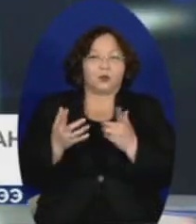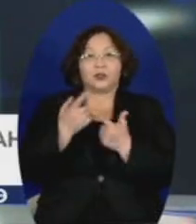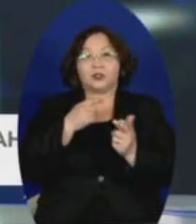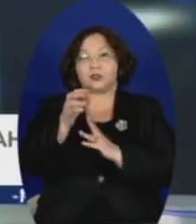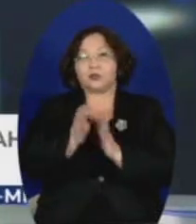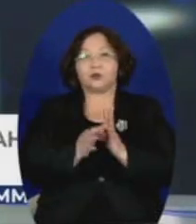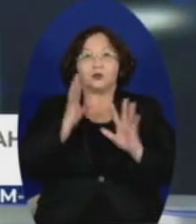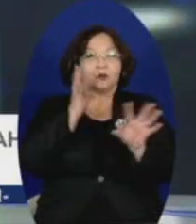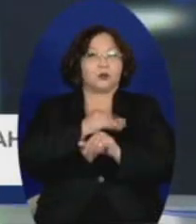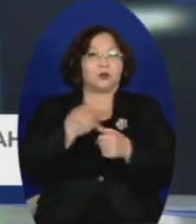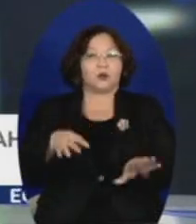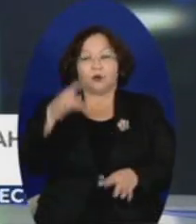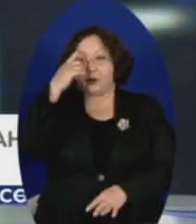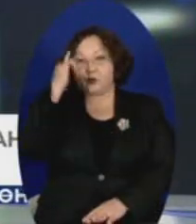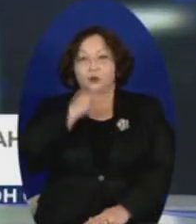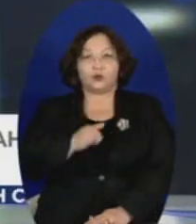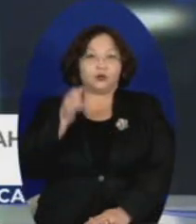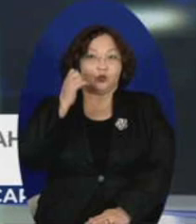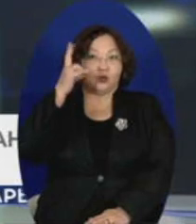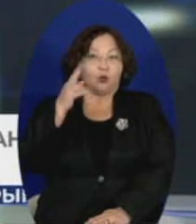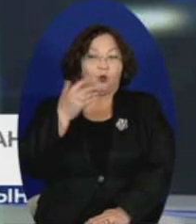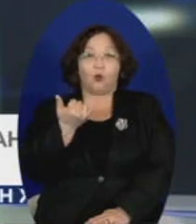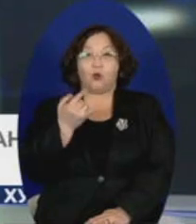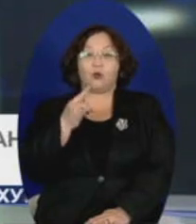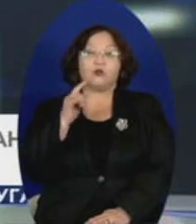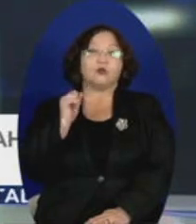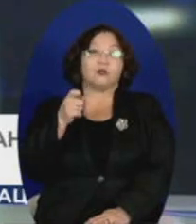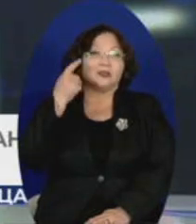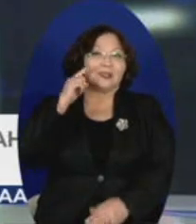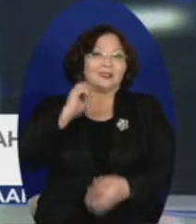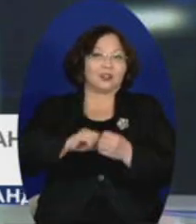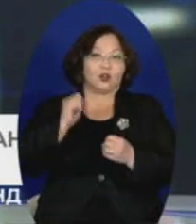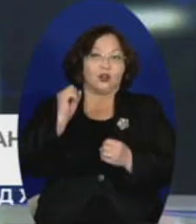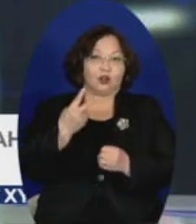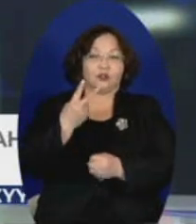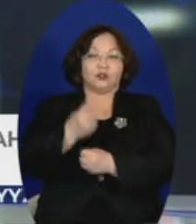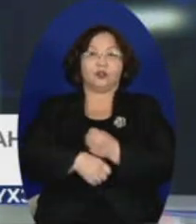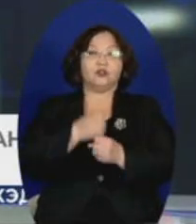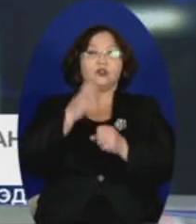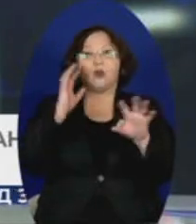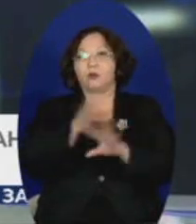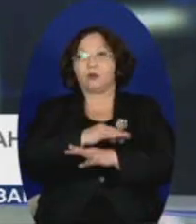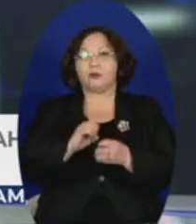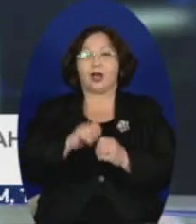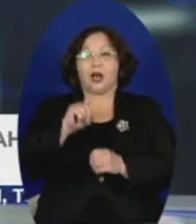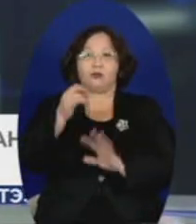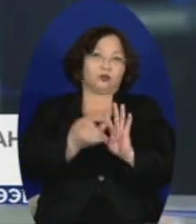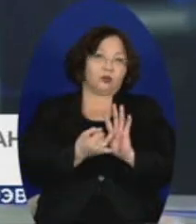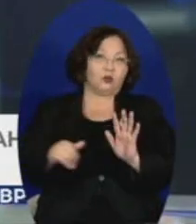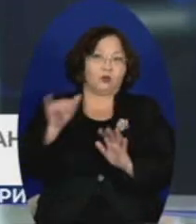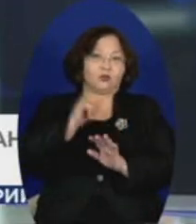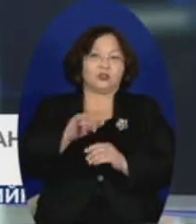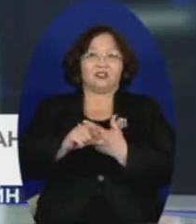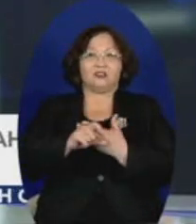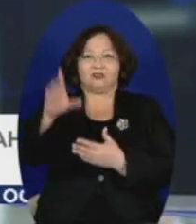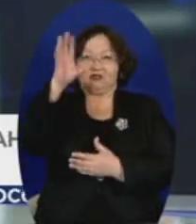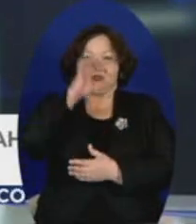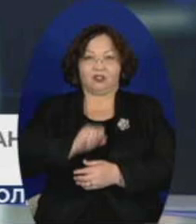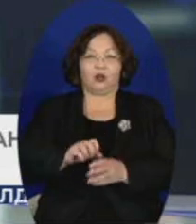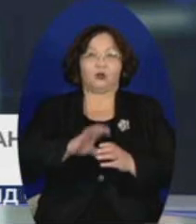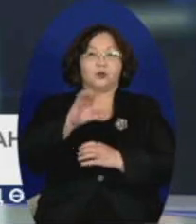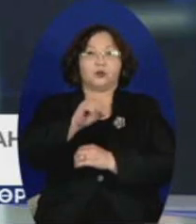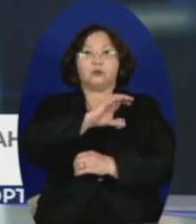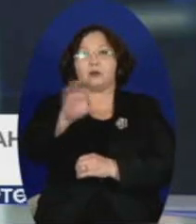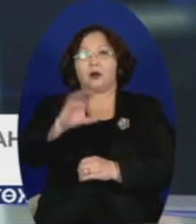байгууллаа. Монгол улсын ерөнхийлөгч Ухнаагийн хүрэл сүхийн санаачилгаар 2 дахь жилдээ болж байгаа энэ удаагийн уулзалтанд 17 улсын элчин сайд болон олон